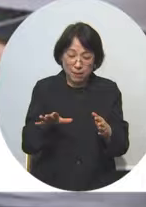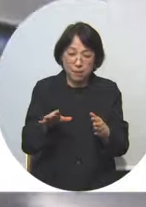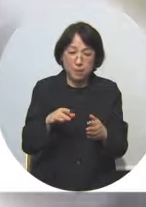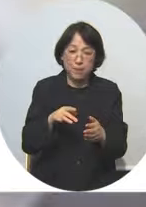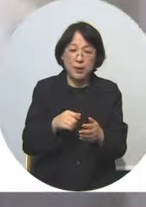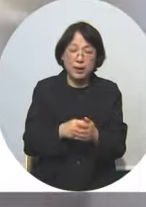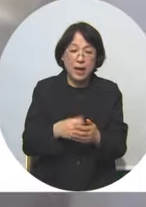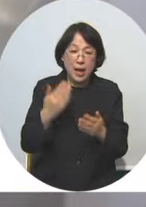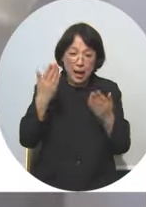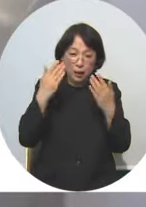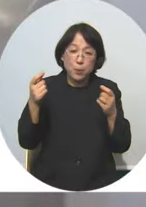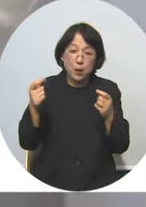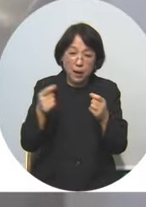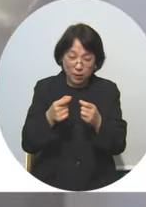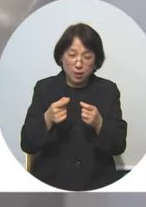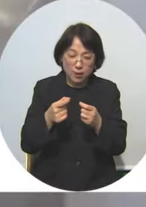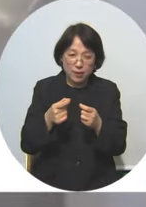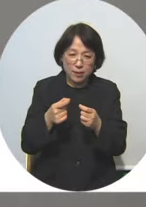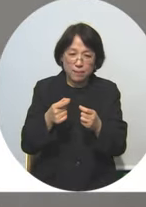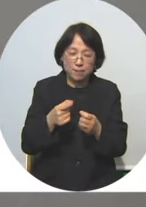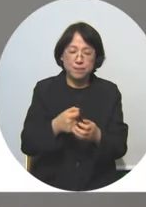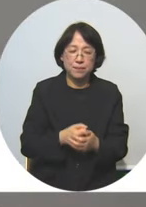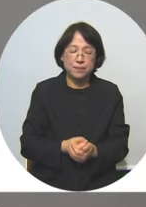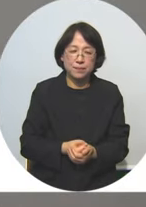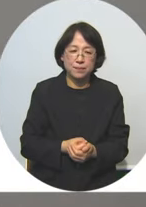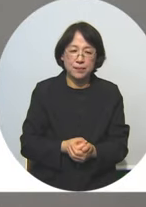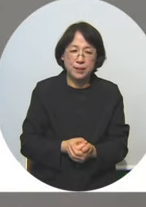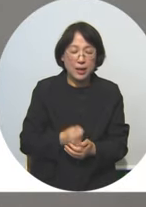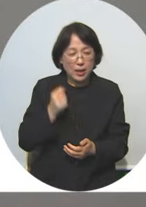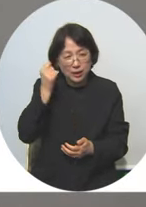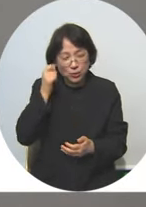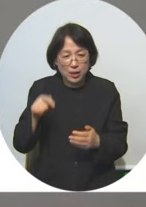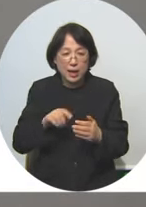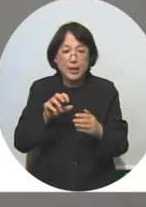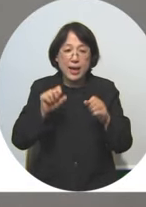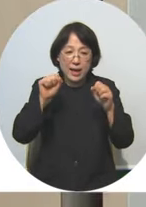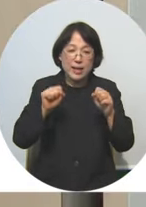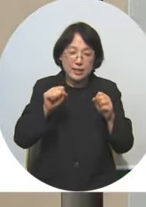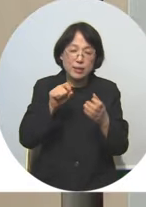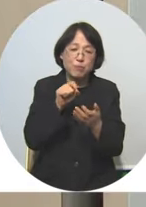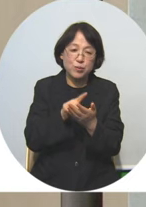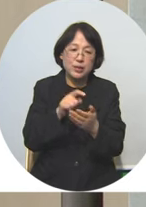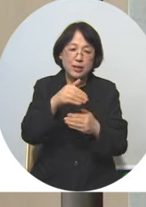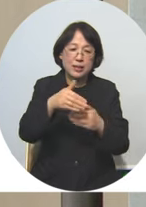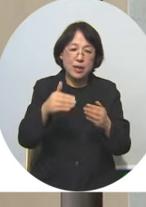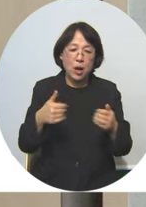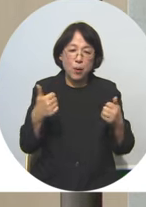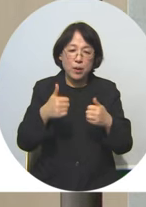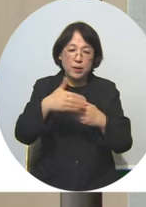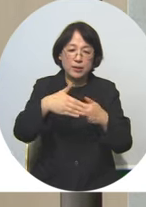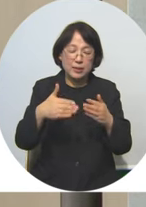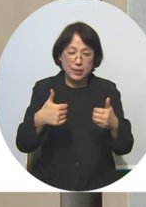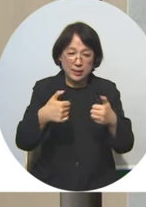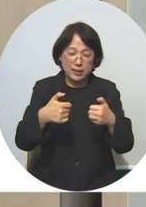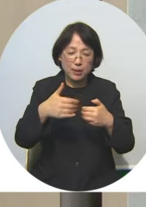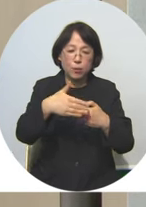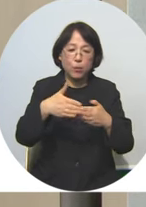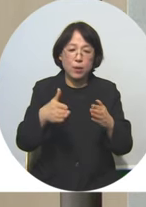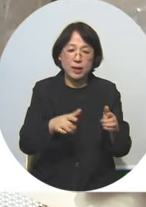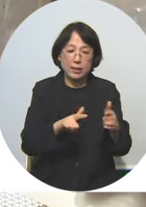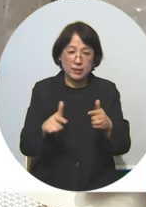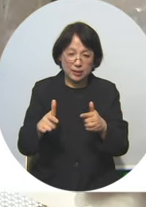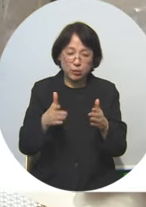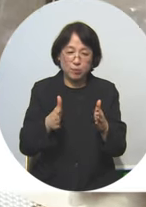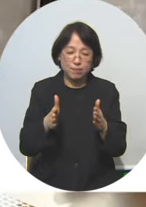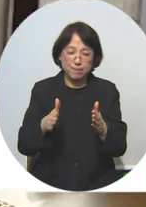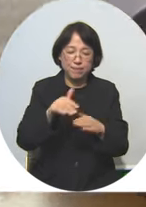학교와의 접근성을 최대화했습니다. 기숙사 내에는 헬스장과 풋사회장, 회의실, 상담 공간 등 편의시설도